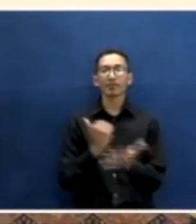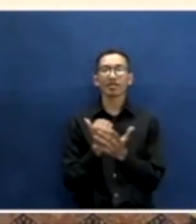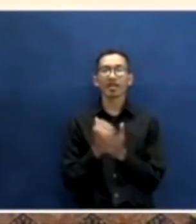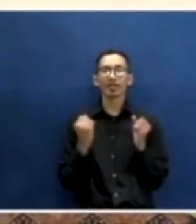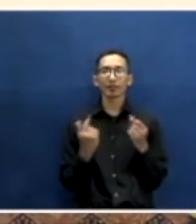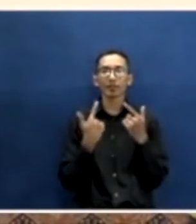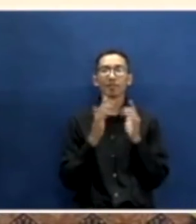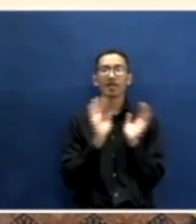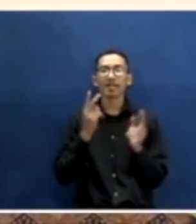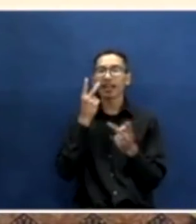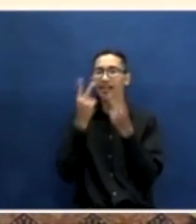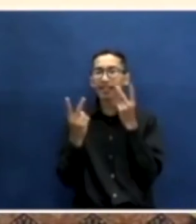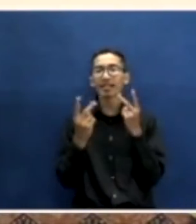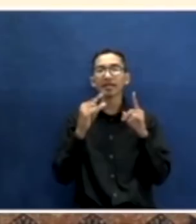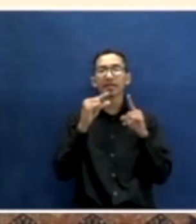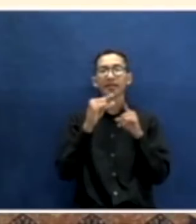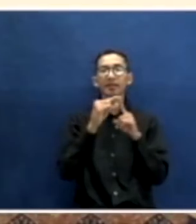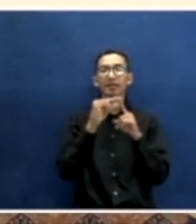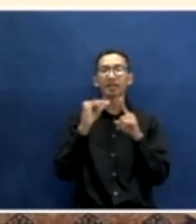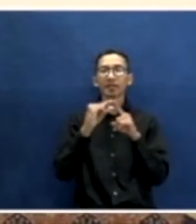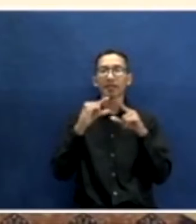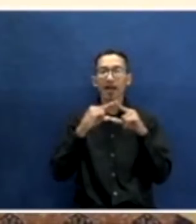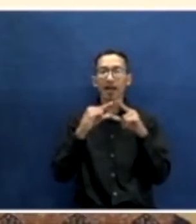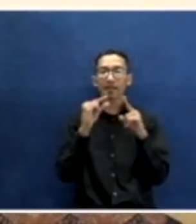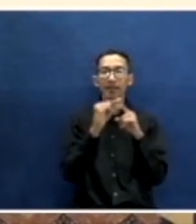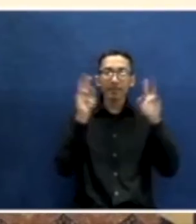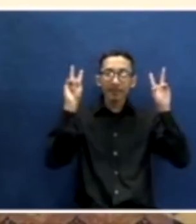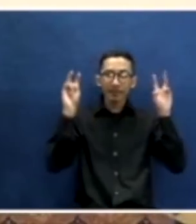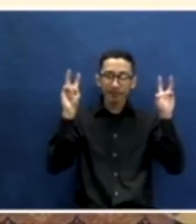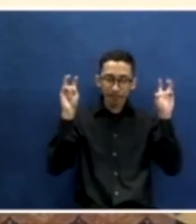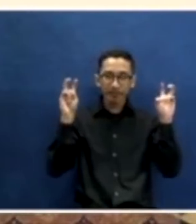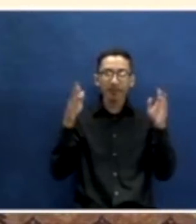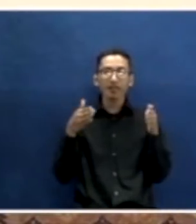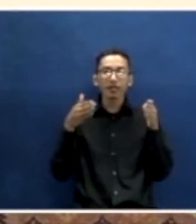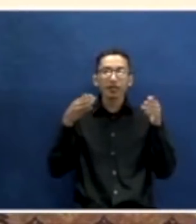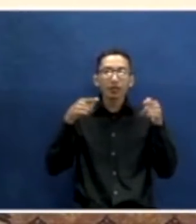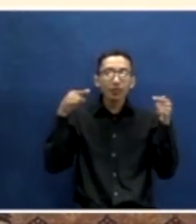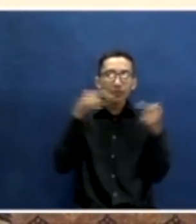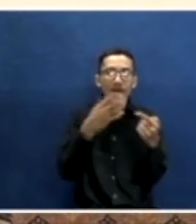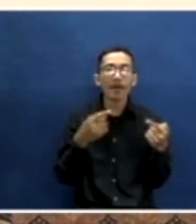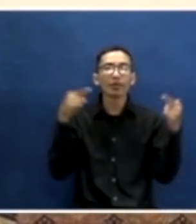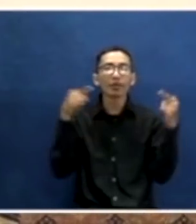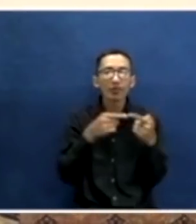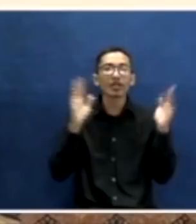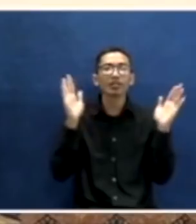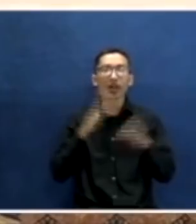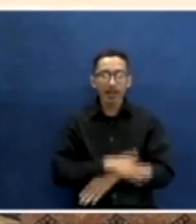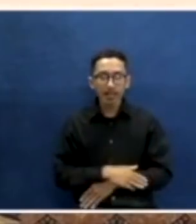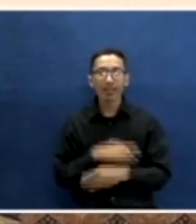pipa ada pipa kita menuju kepada anak ada pipa kita untuk beribadah ada pipa kita untuk kemudian dalam urusan-urusan